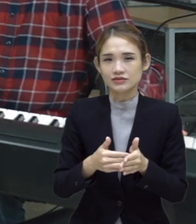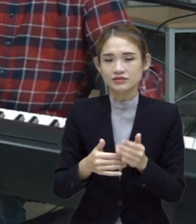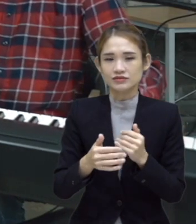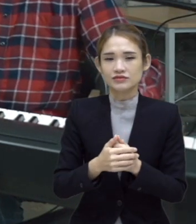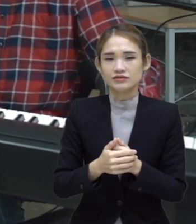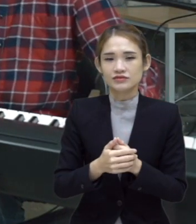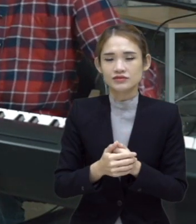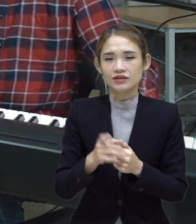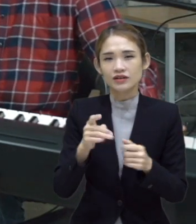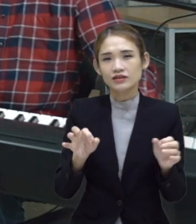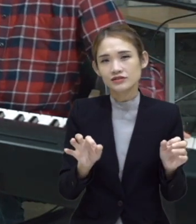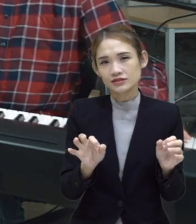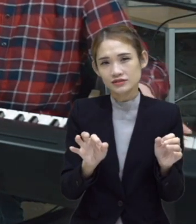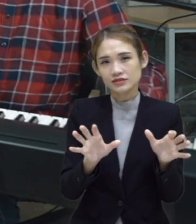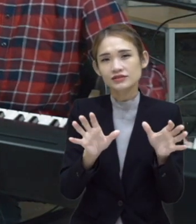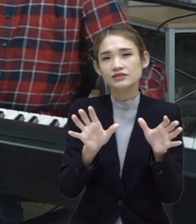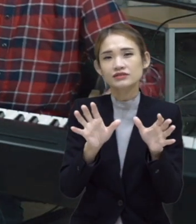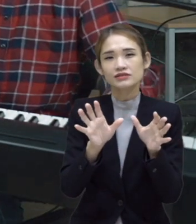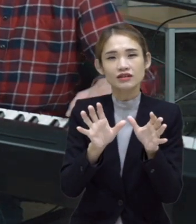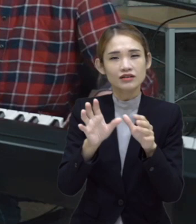감동이었어. 그 순간을